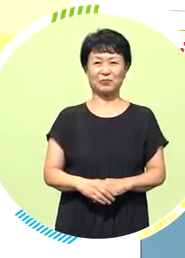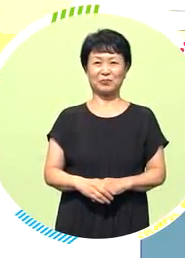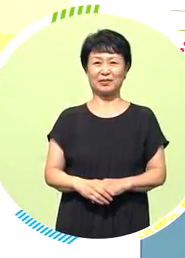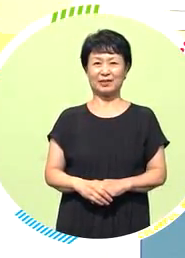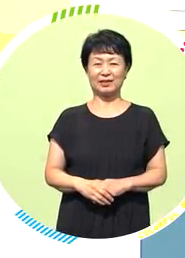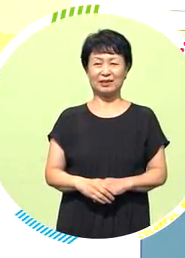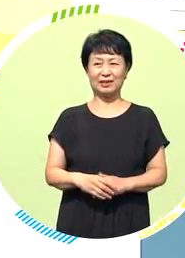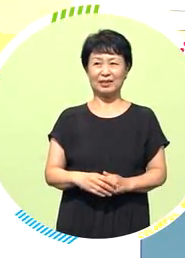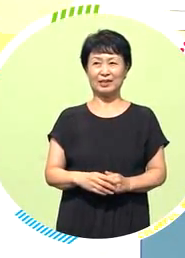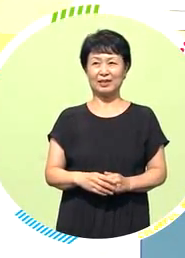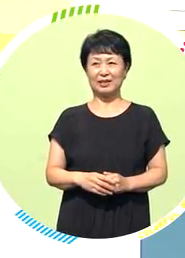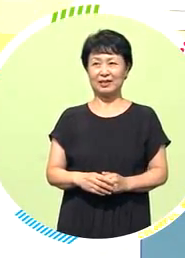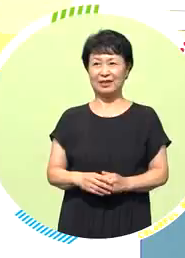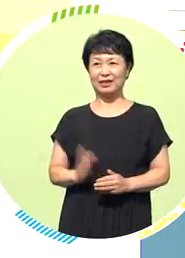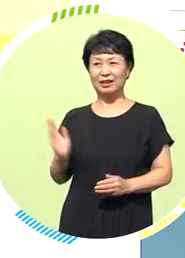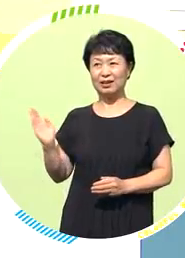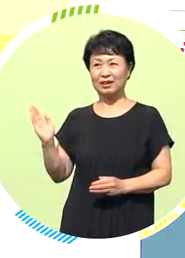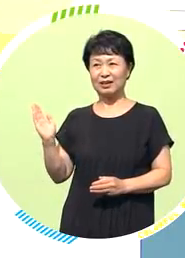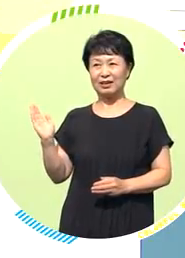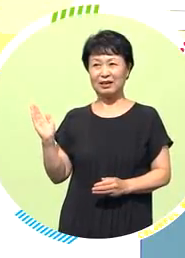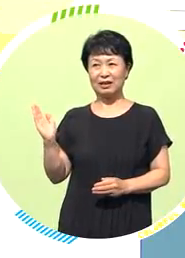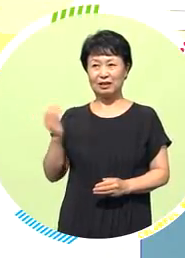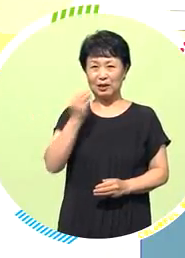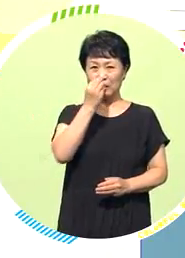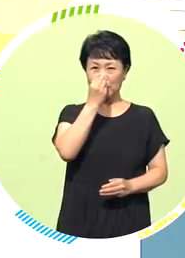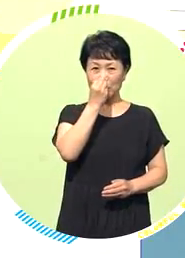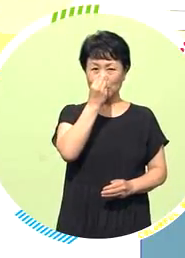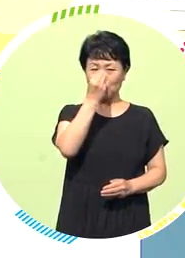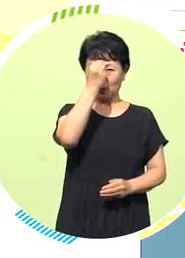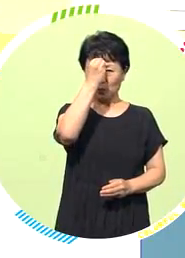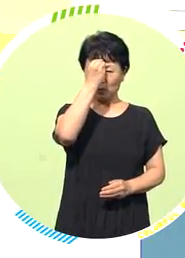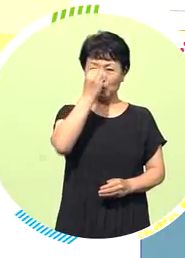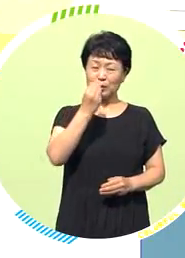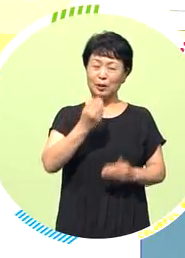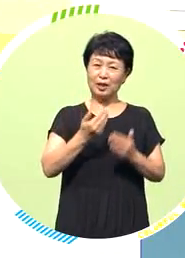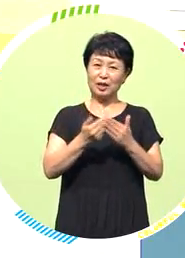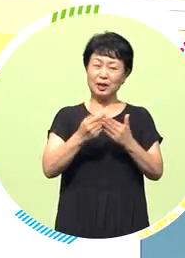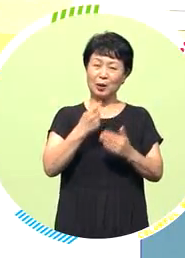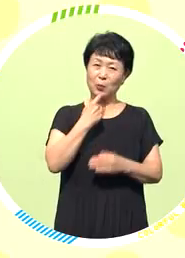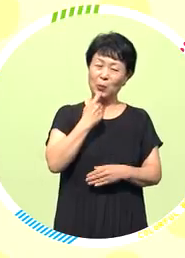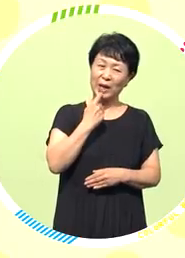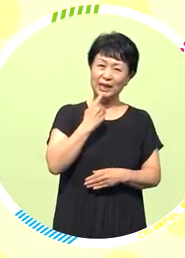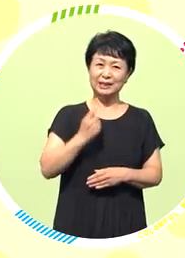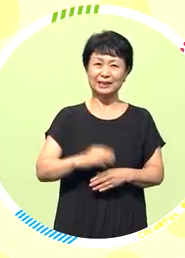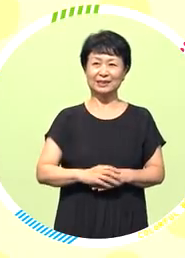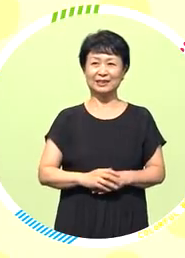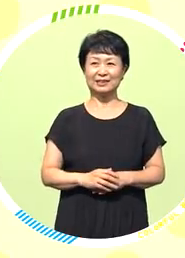ちょっと面白すぎるから 名残惜しいな、流行らせましょうよ